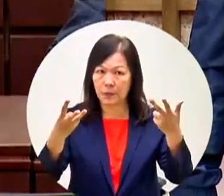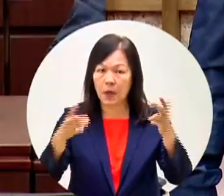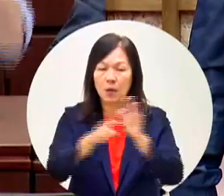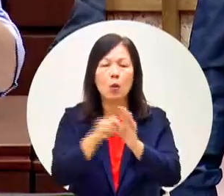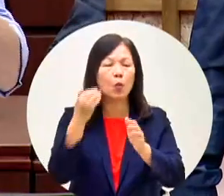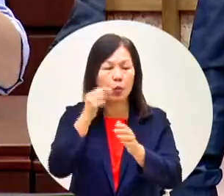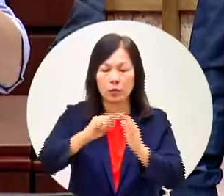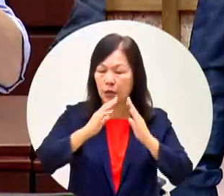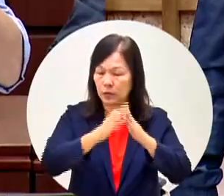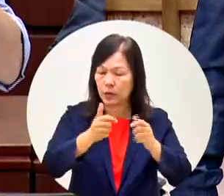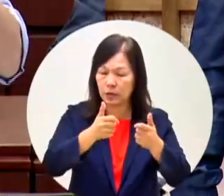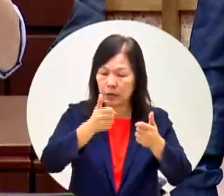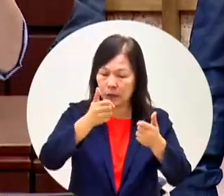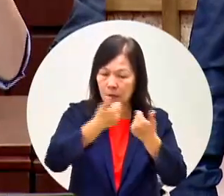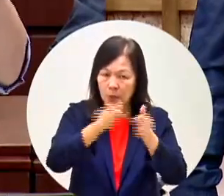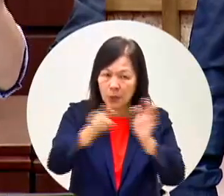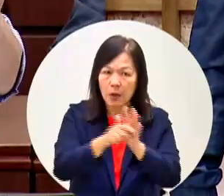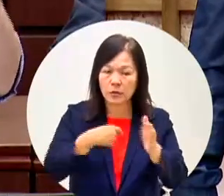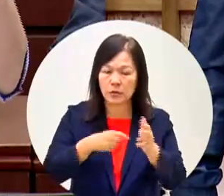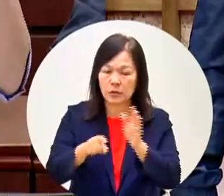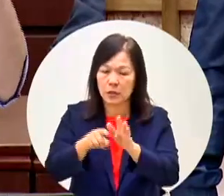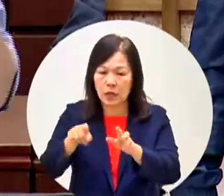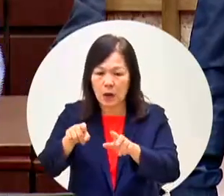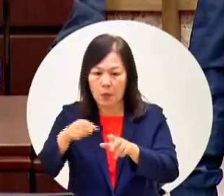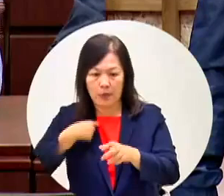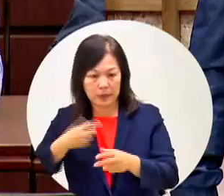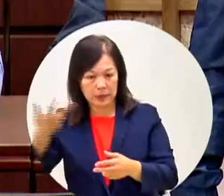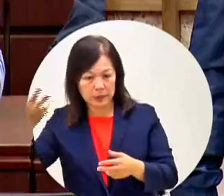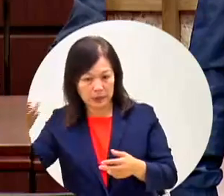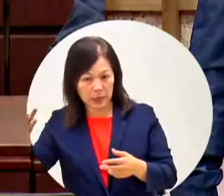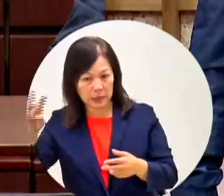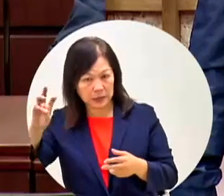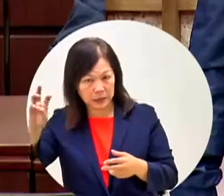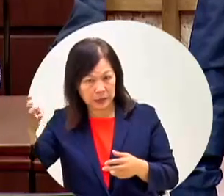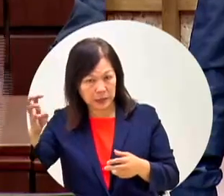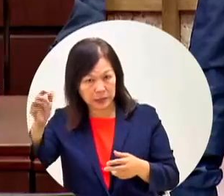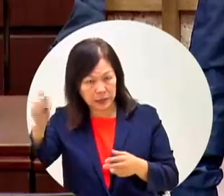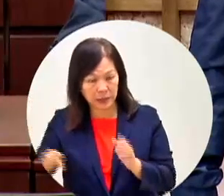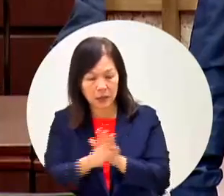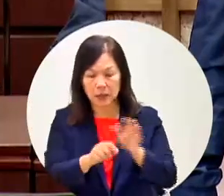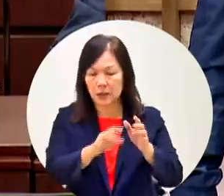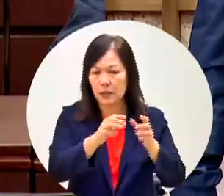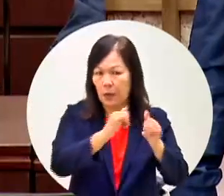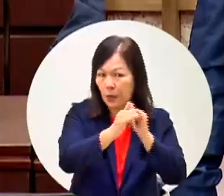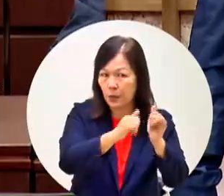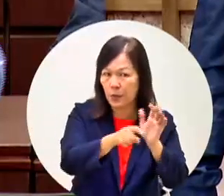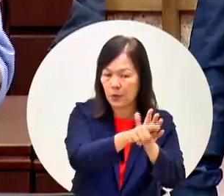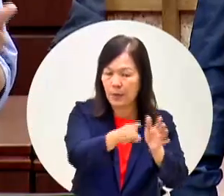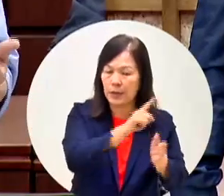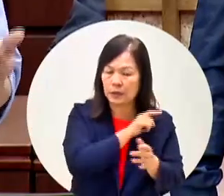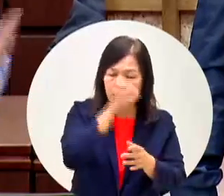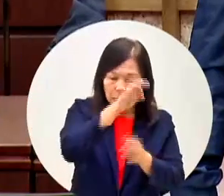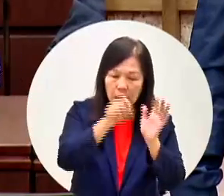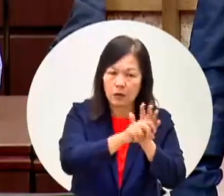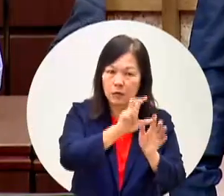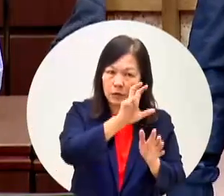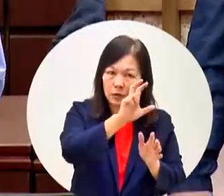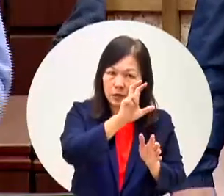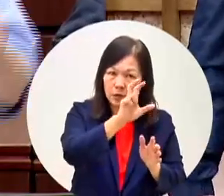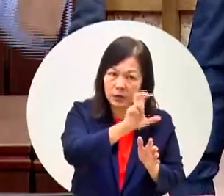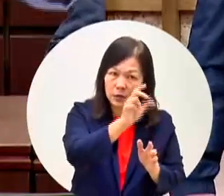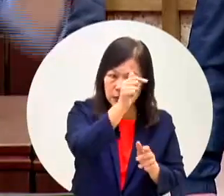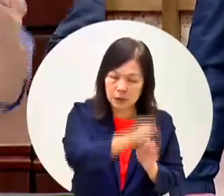民间募70亿。如果民间觉得高雄潜力非常好，年轻人创意很强，又能拿到很多